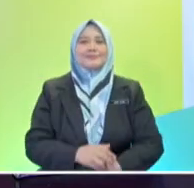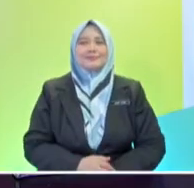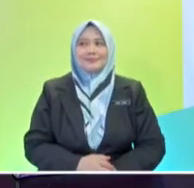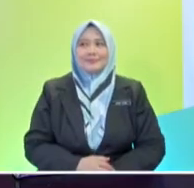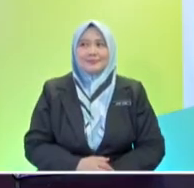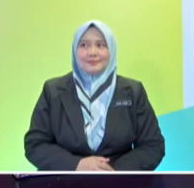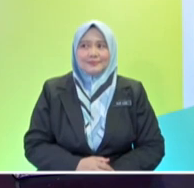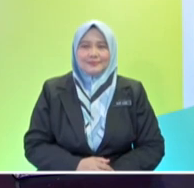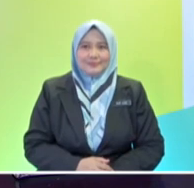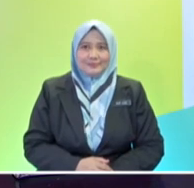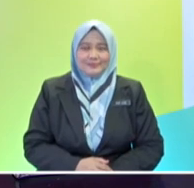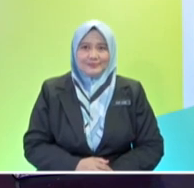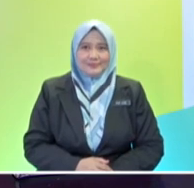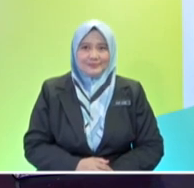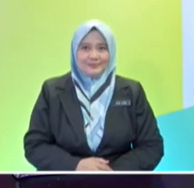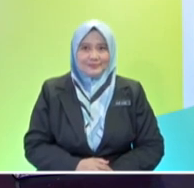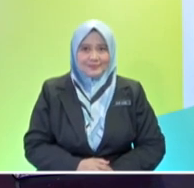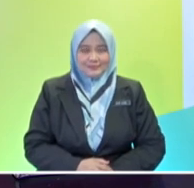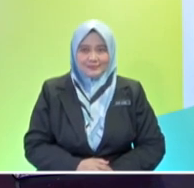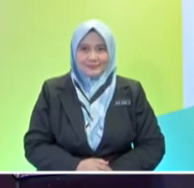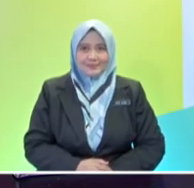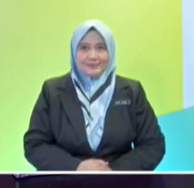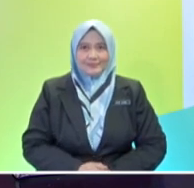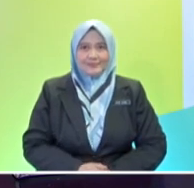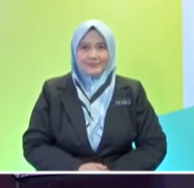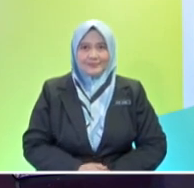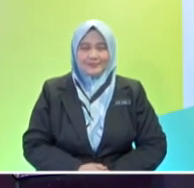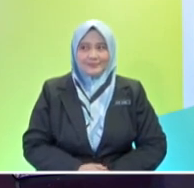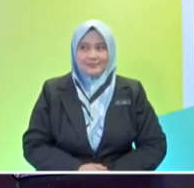mari kita mulakan. Jom dengarkan muzik.